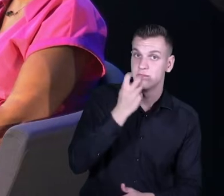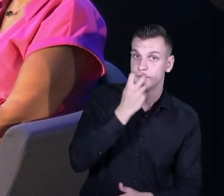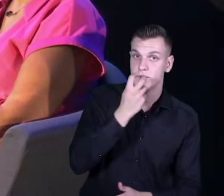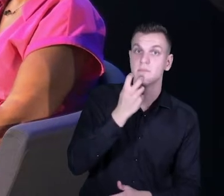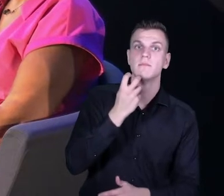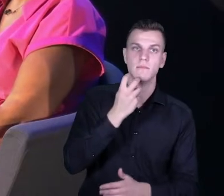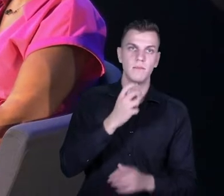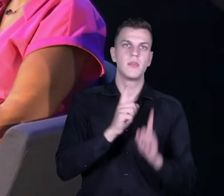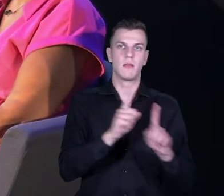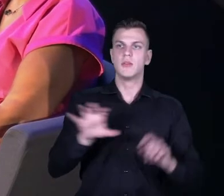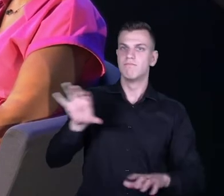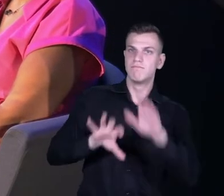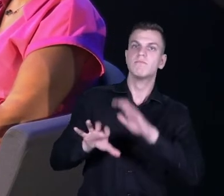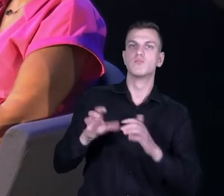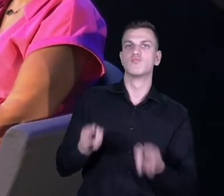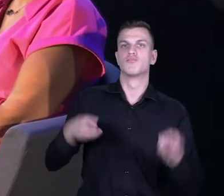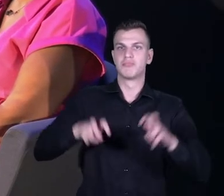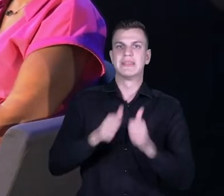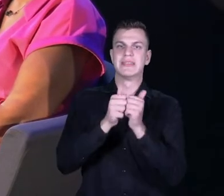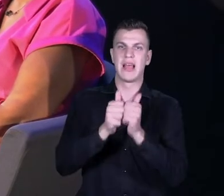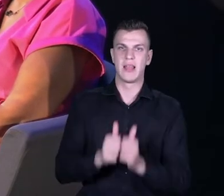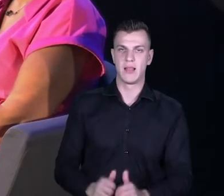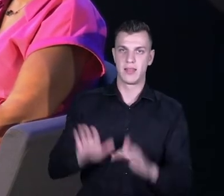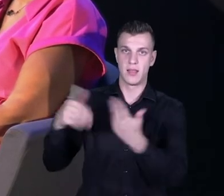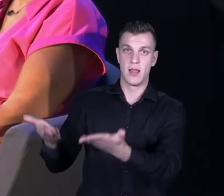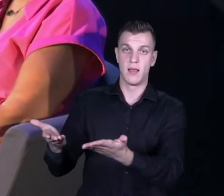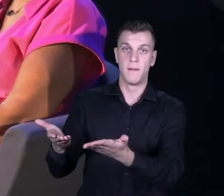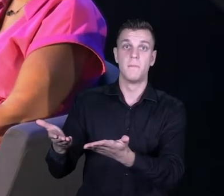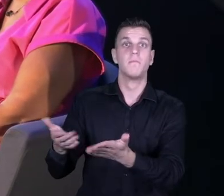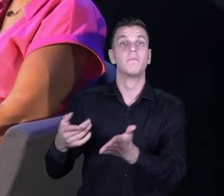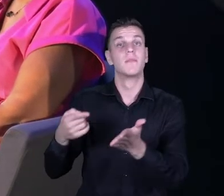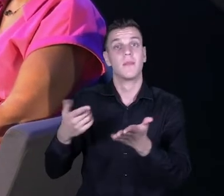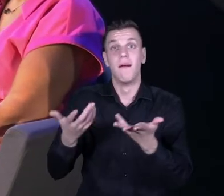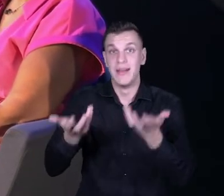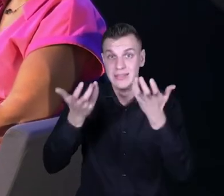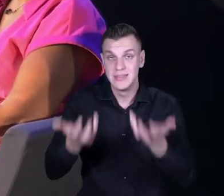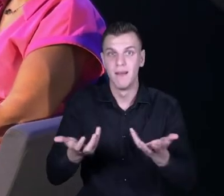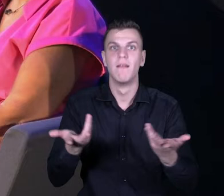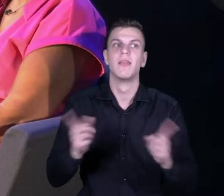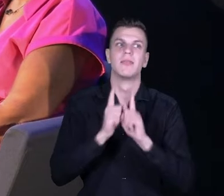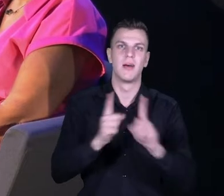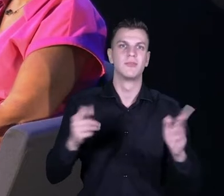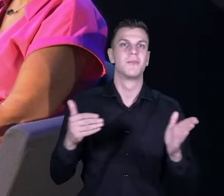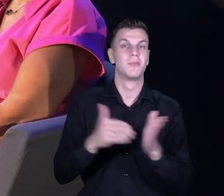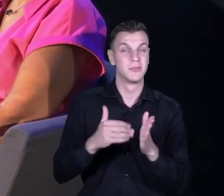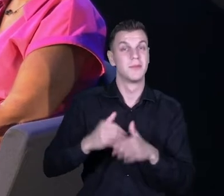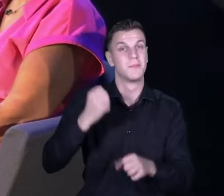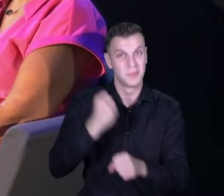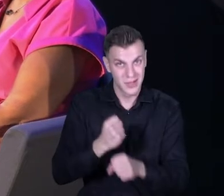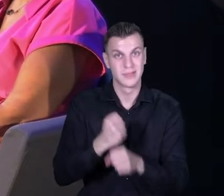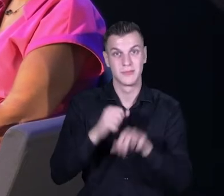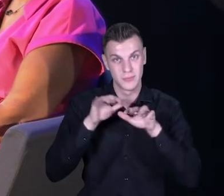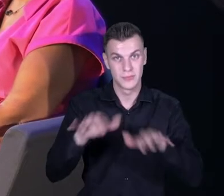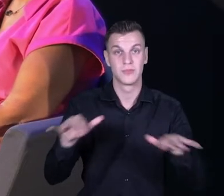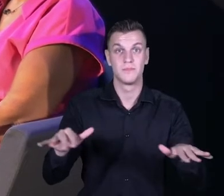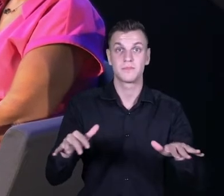te zadania. Ale to też wymaga wielkiego zaangażowania i wielkiej pracy nauczycieli, dlatego że oni co 4 tygodnie, czasami